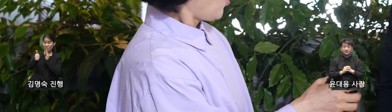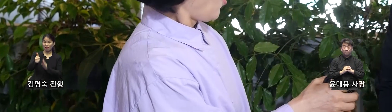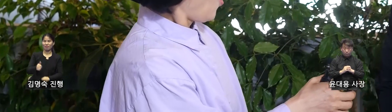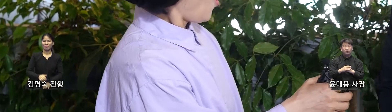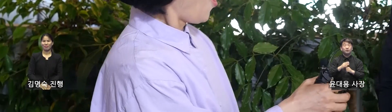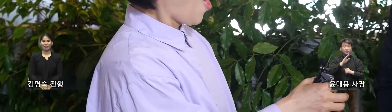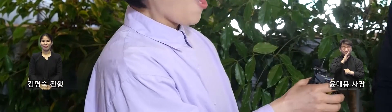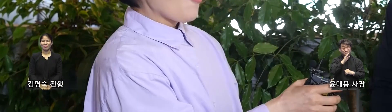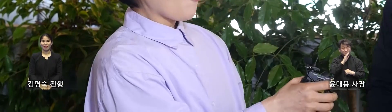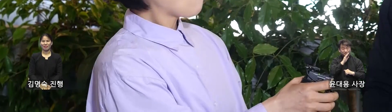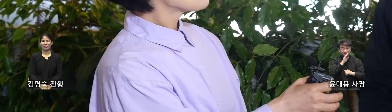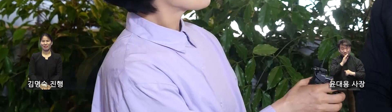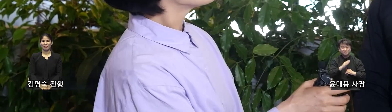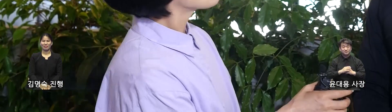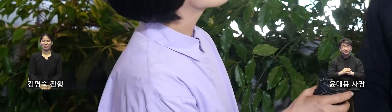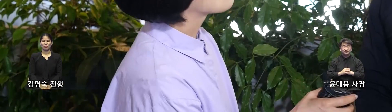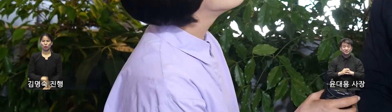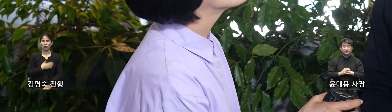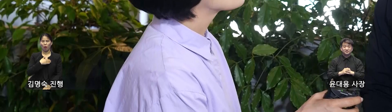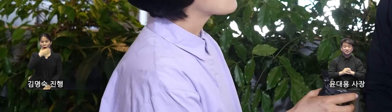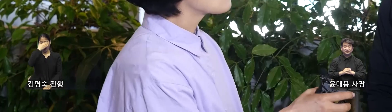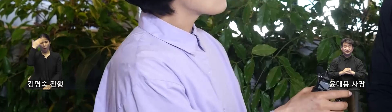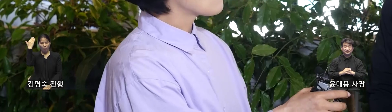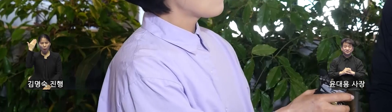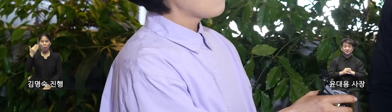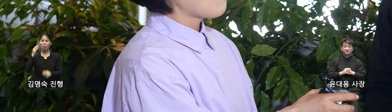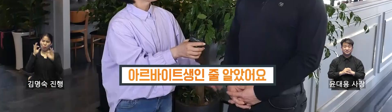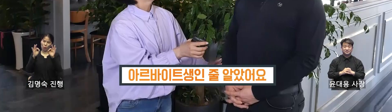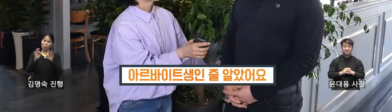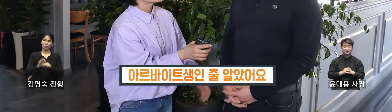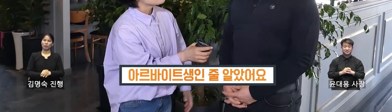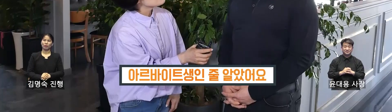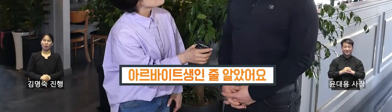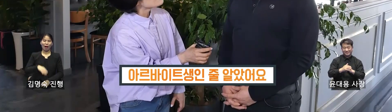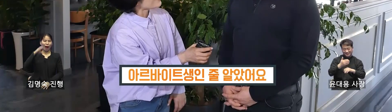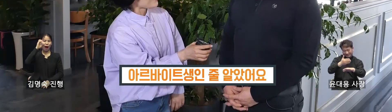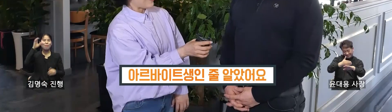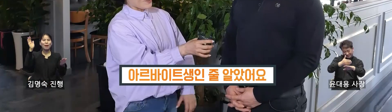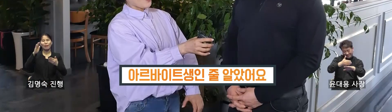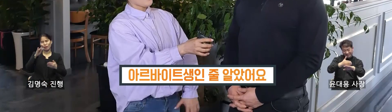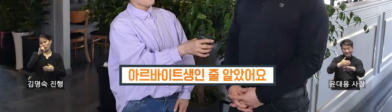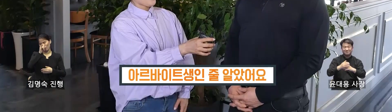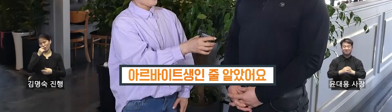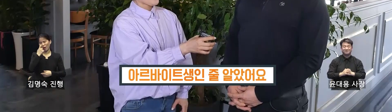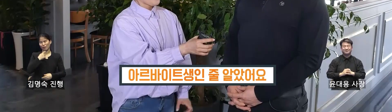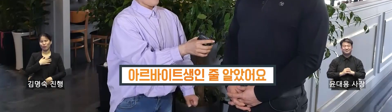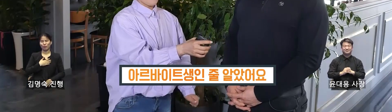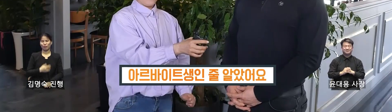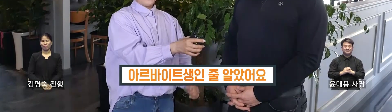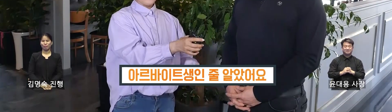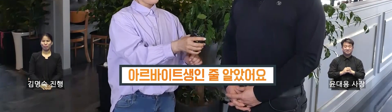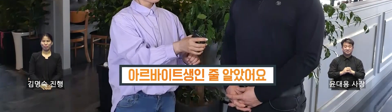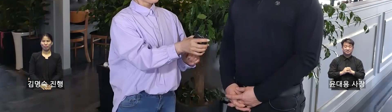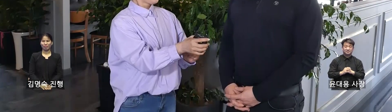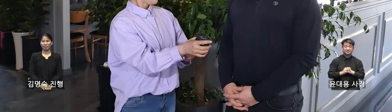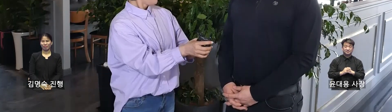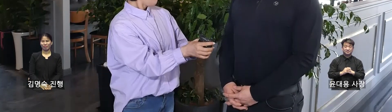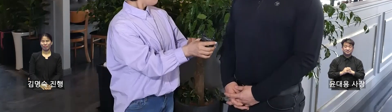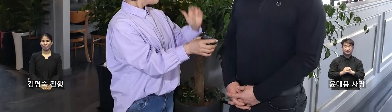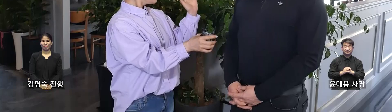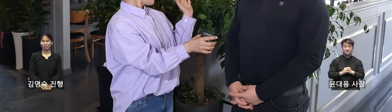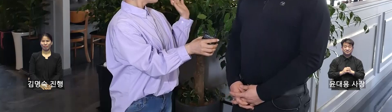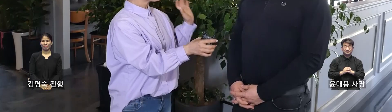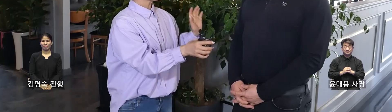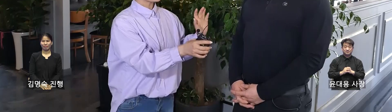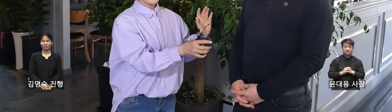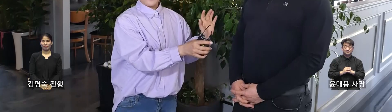아, 그럼요. 아, 어, 저는 하도 젊으셔서 알고 하시는 분인 줄 알았어요. 어, 아, 그러세요? 예.